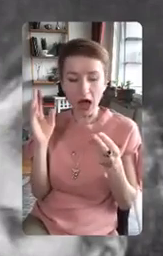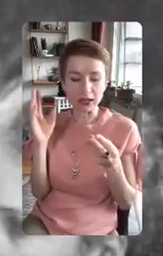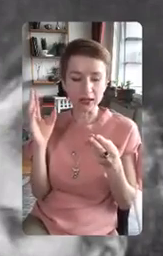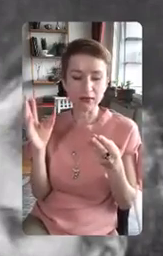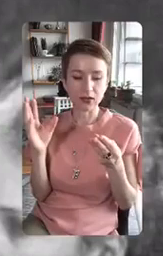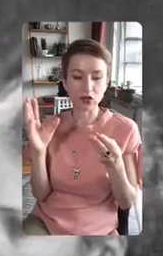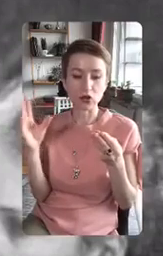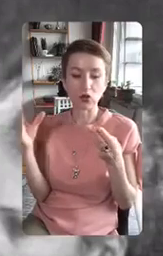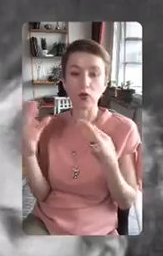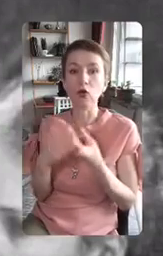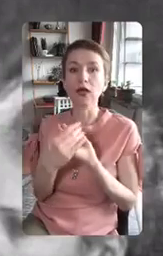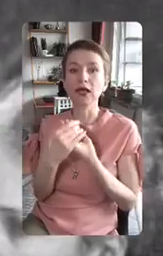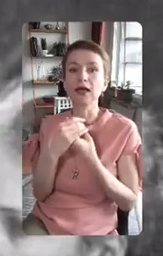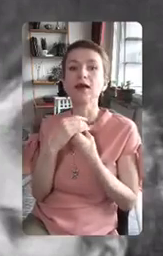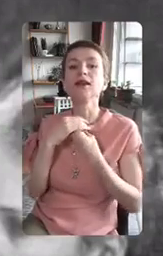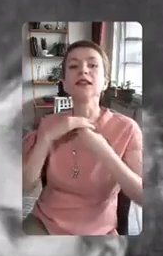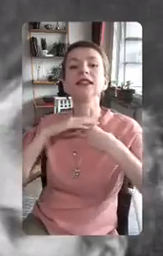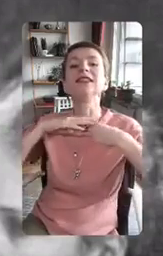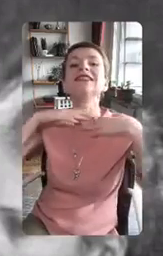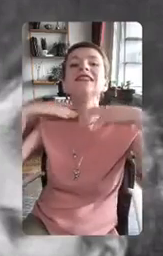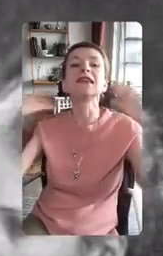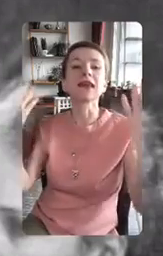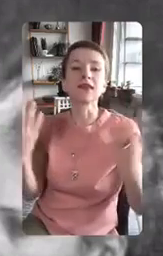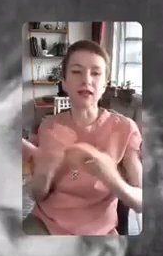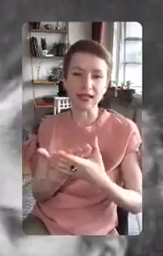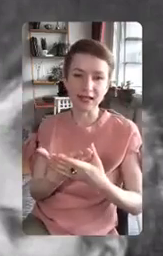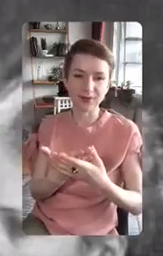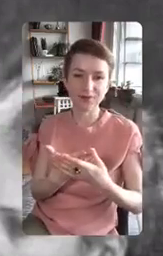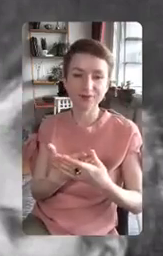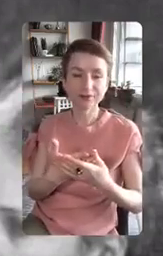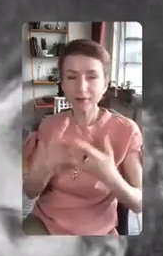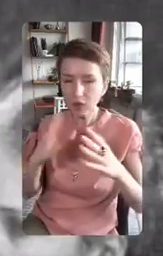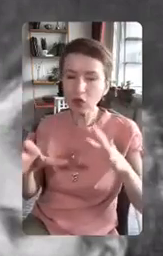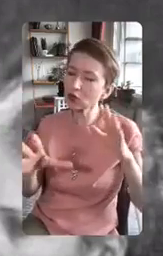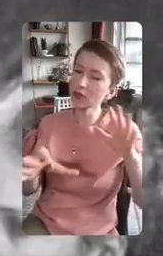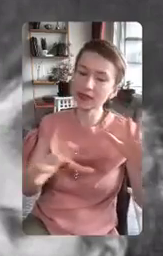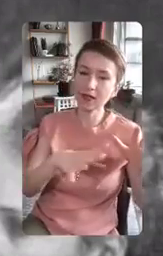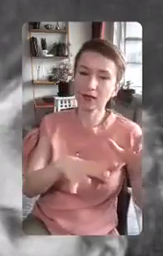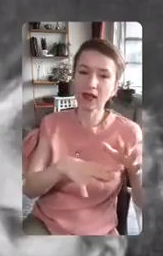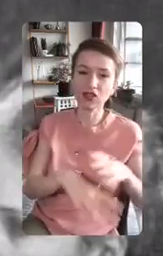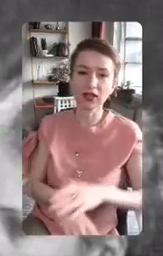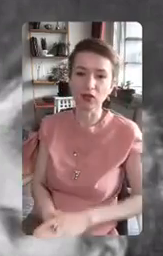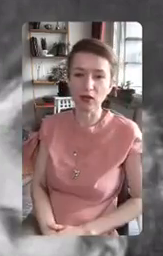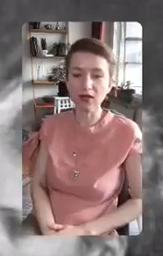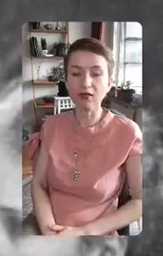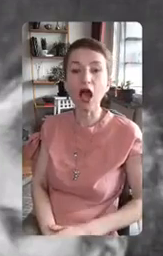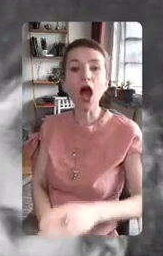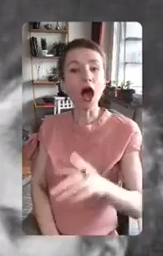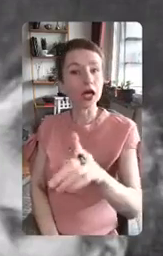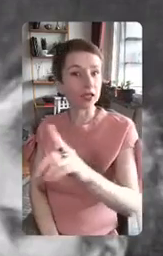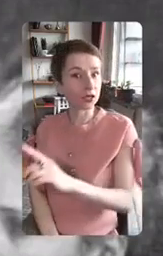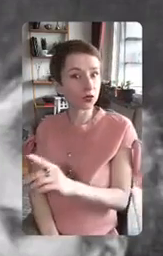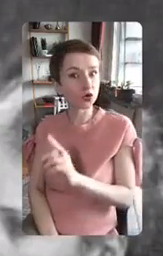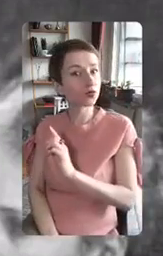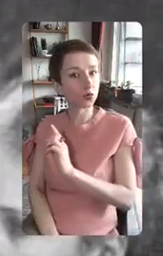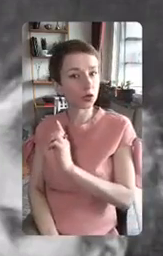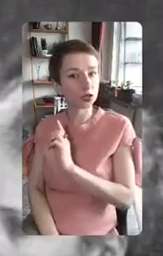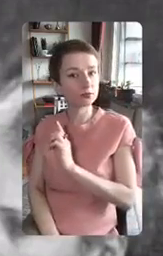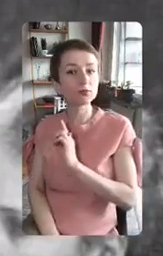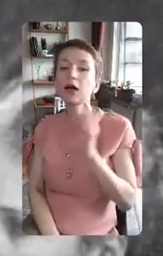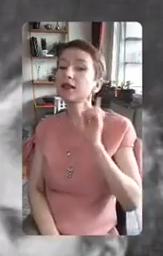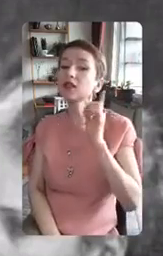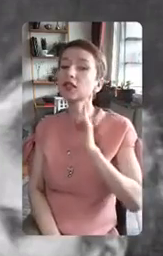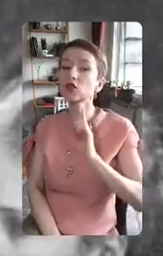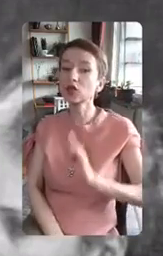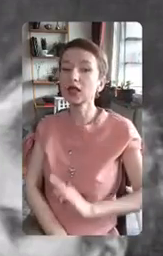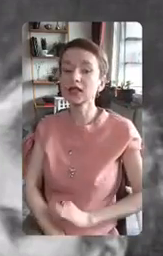Дух. Она говорила, что Бог — это единое явление. Но там есть дальше ряд нюансов. Они с мужем